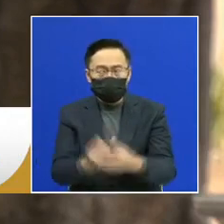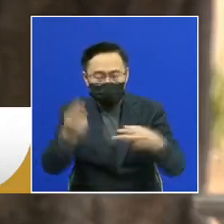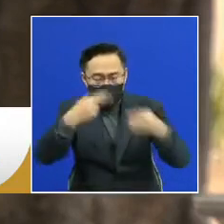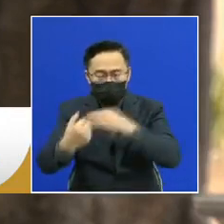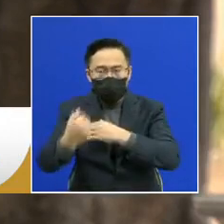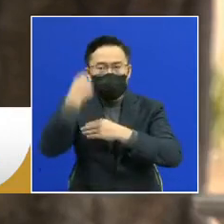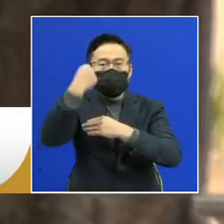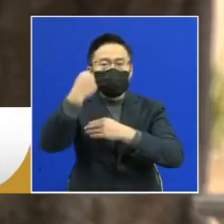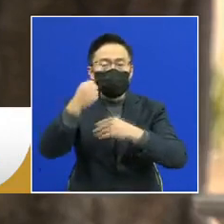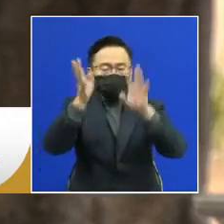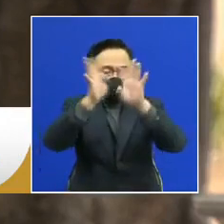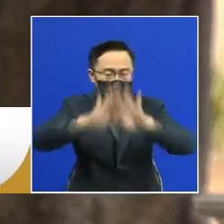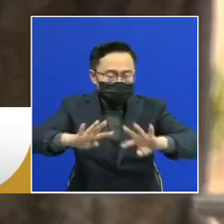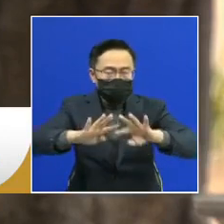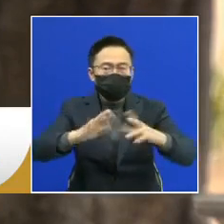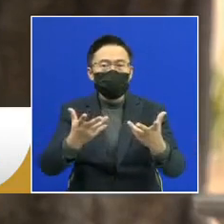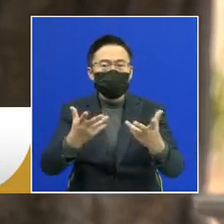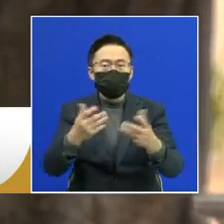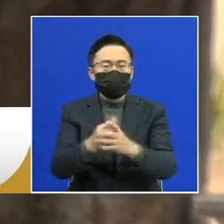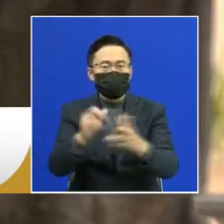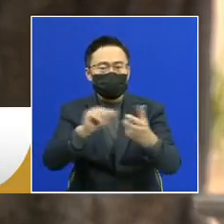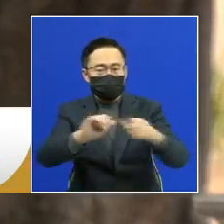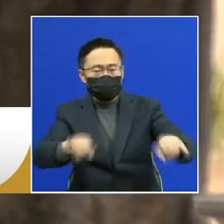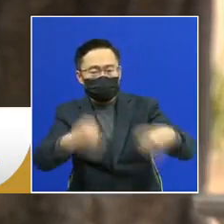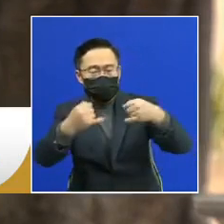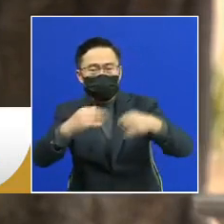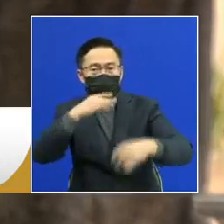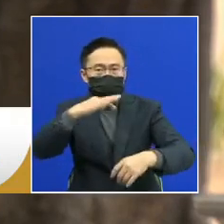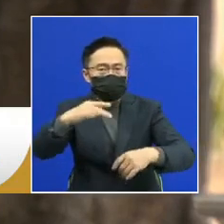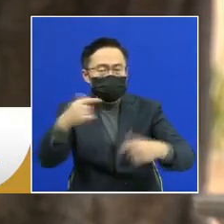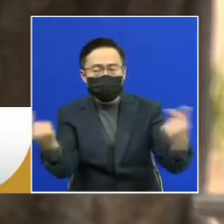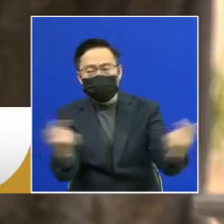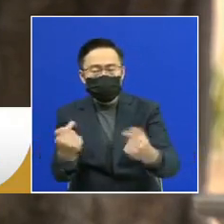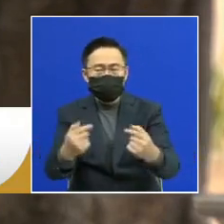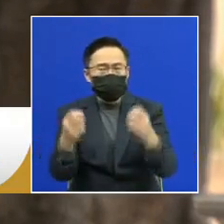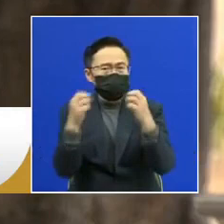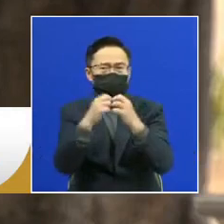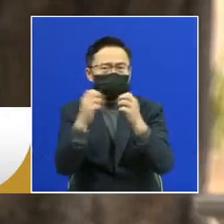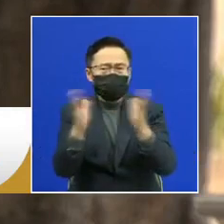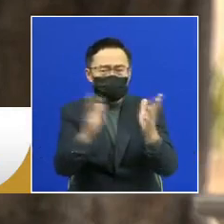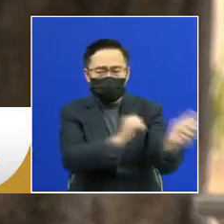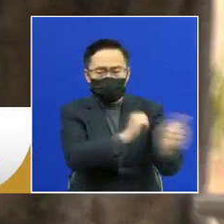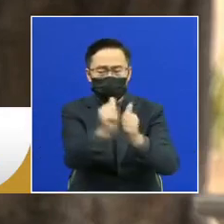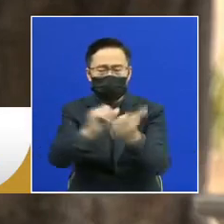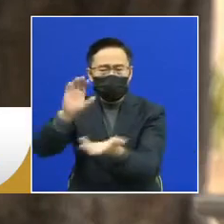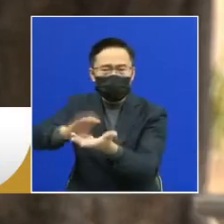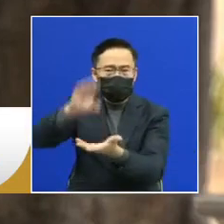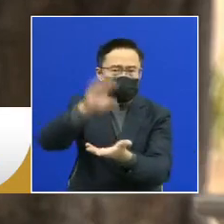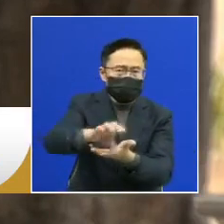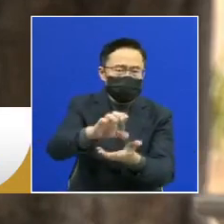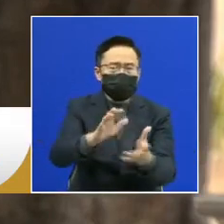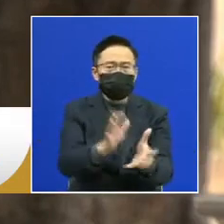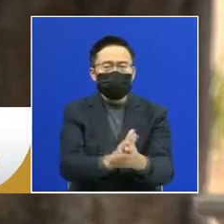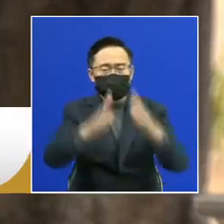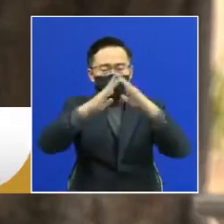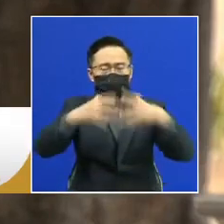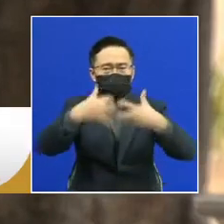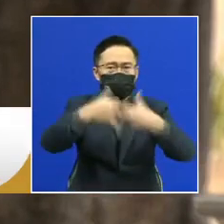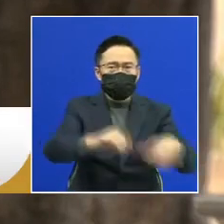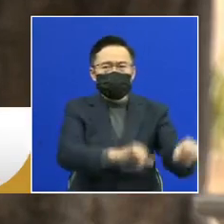ความมั่นคงในภูมิภาคปลาผัดยังไม่ถึงทางทะเลก็ได้หมดการแข่งขันเรื่องการลงทุนการได้ฐาน